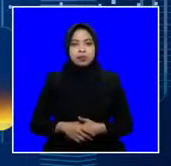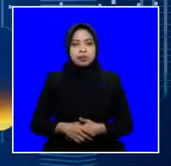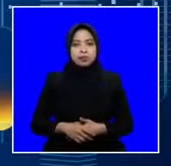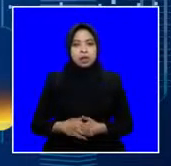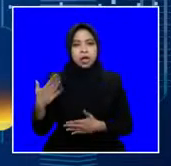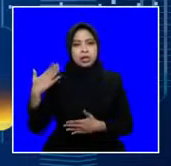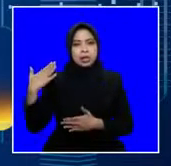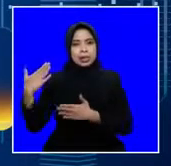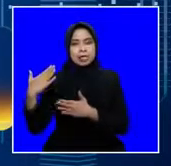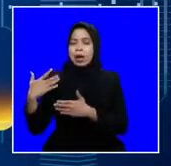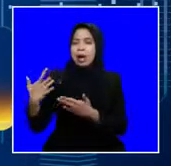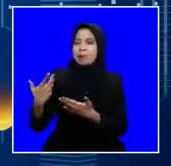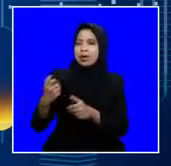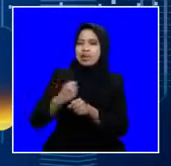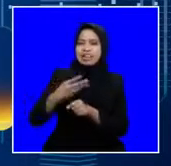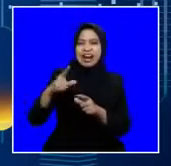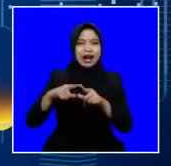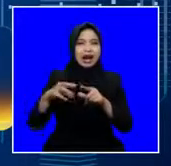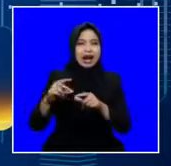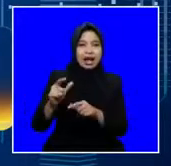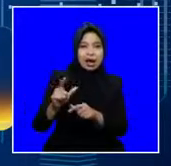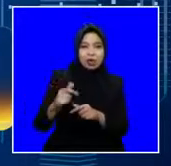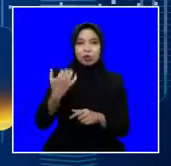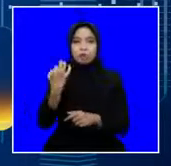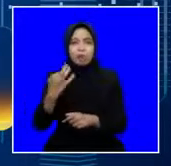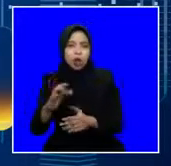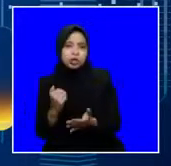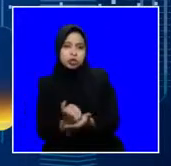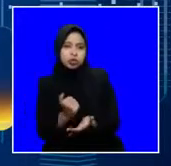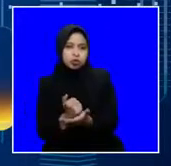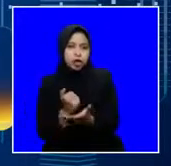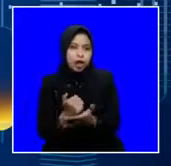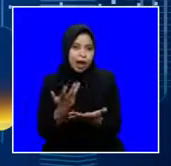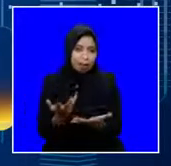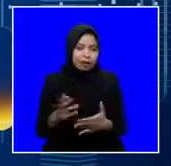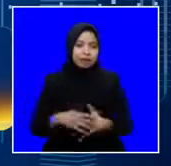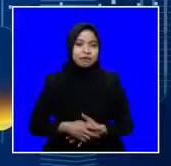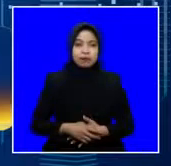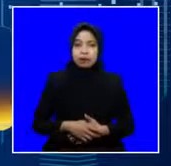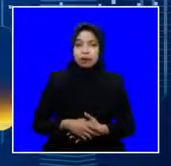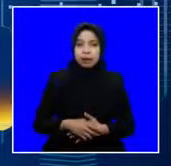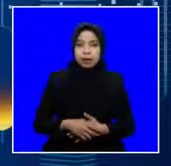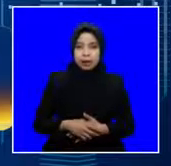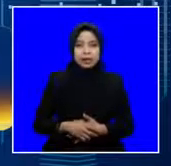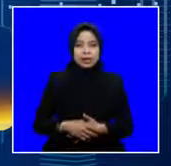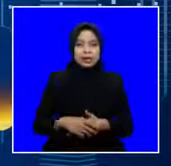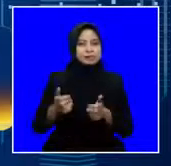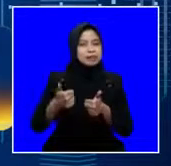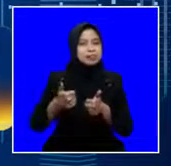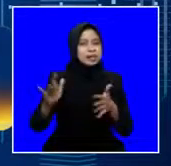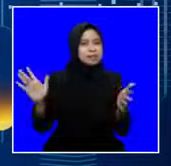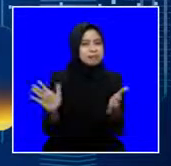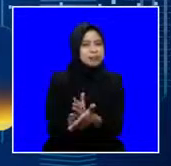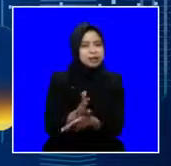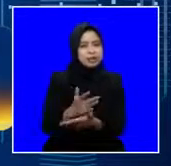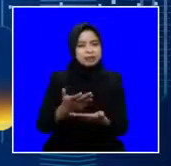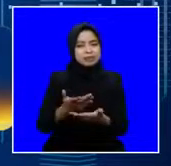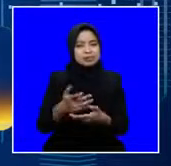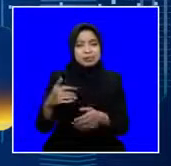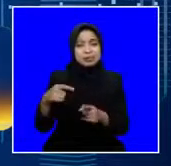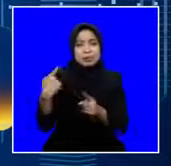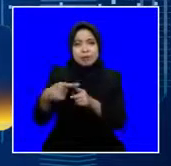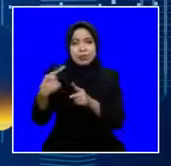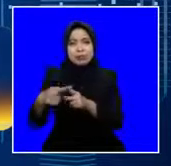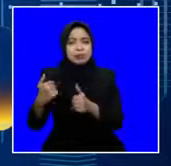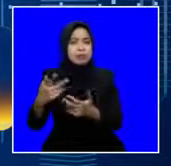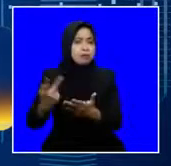Karena ini merupakan sebuah hal yang baru, di mana kita bisa memperluas kesempatan akses belajarnya itu